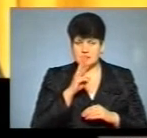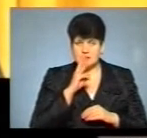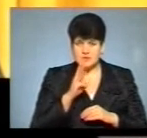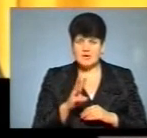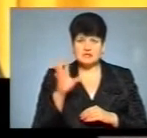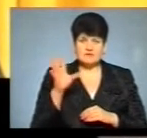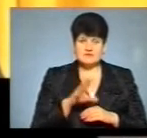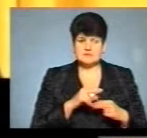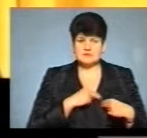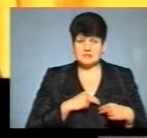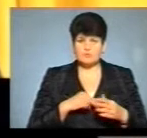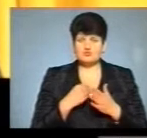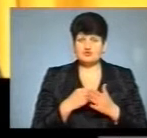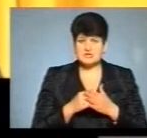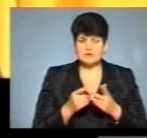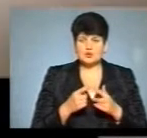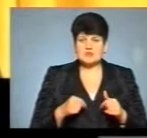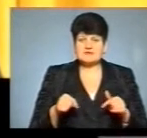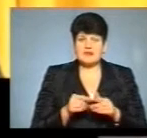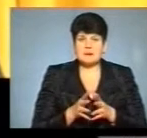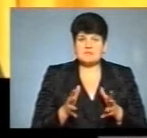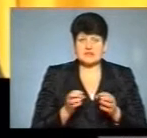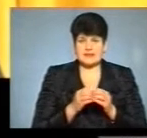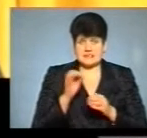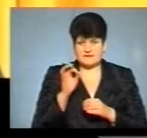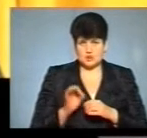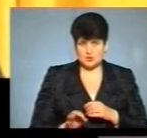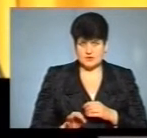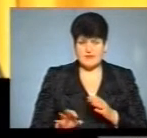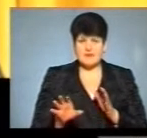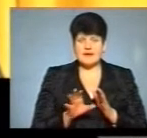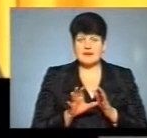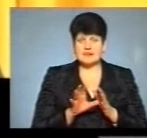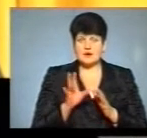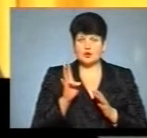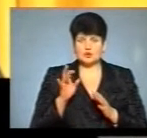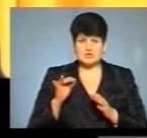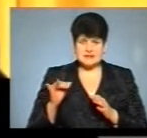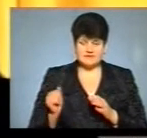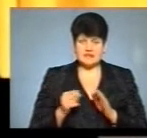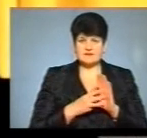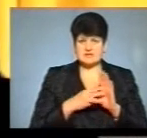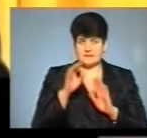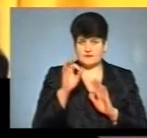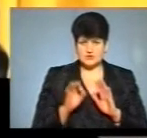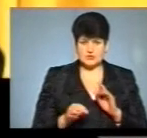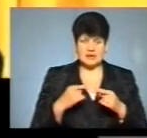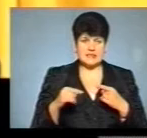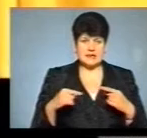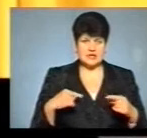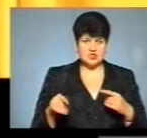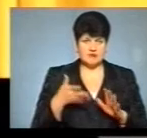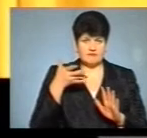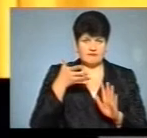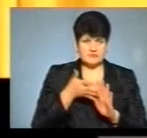всім працівникам бюджетної сфери більше як на 10%, енергоносіїв на 8% інших поточних